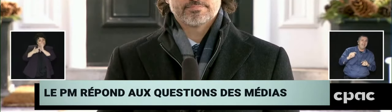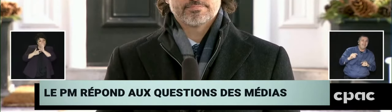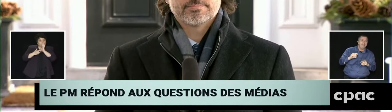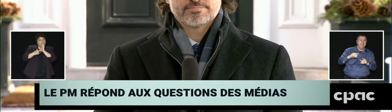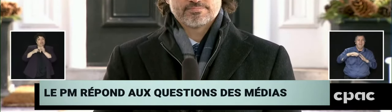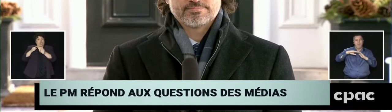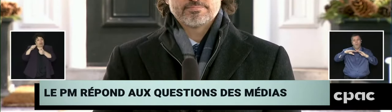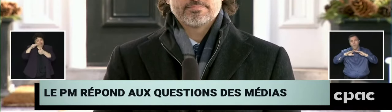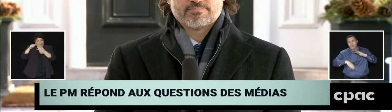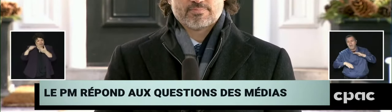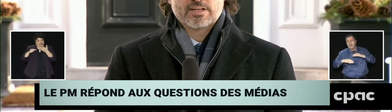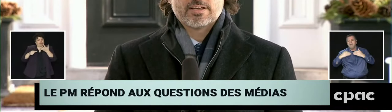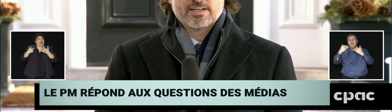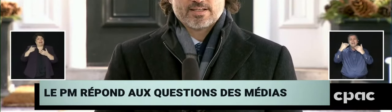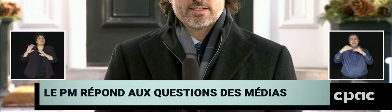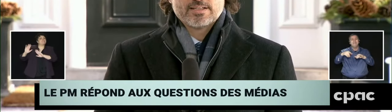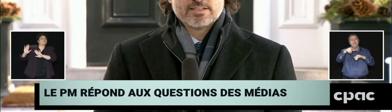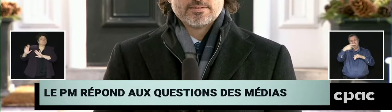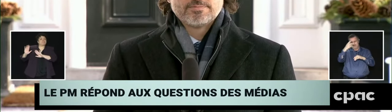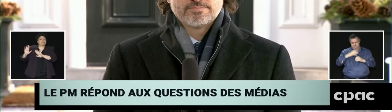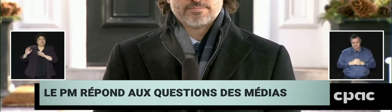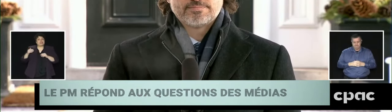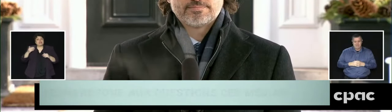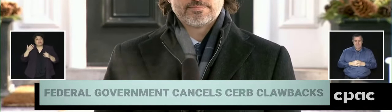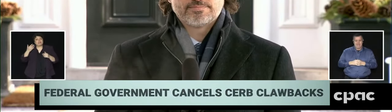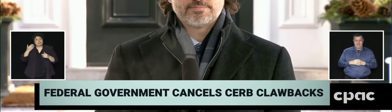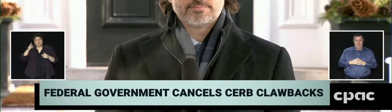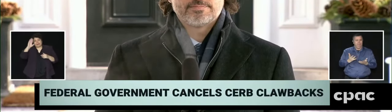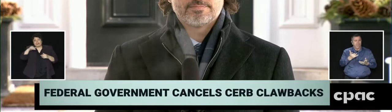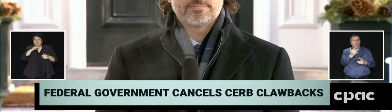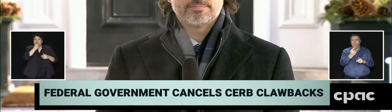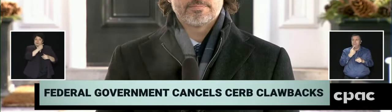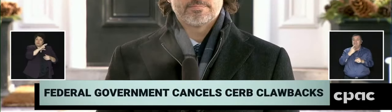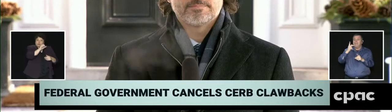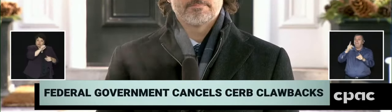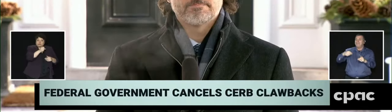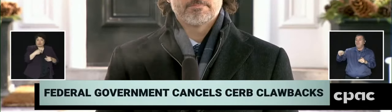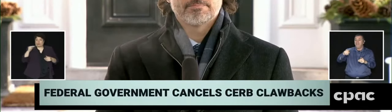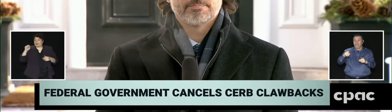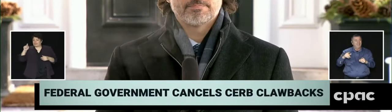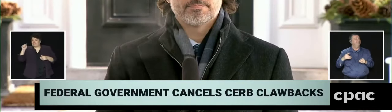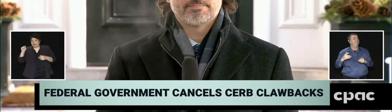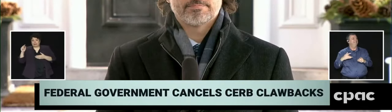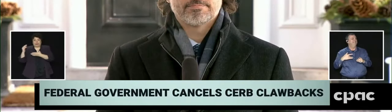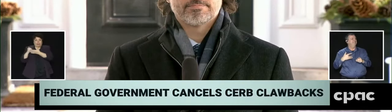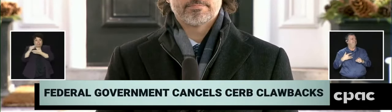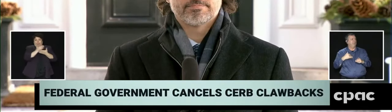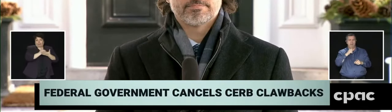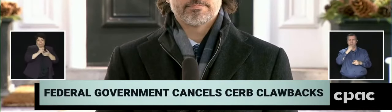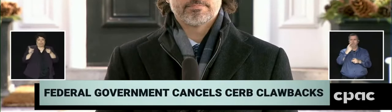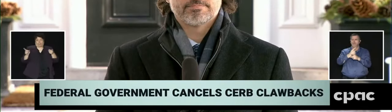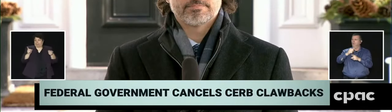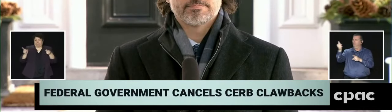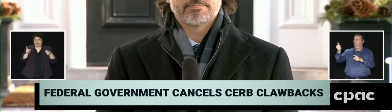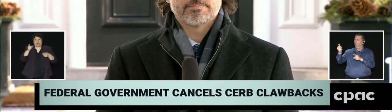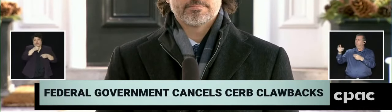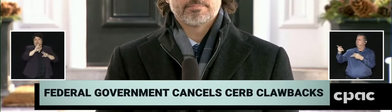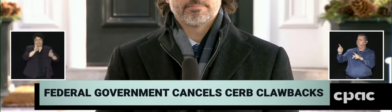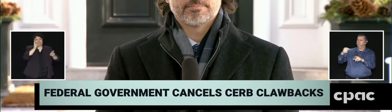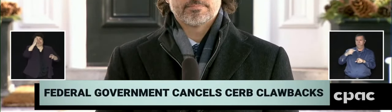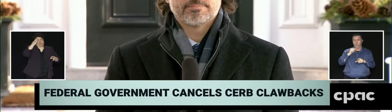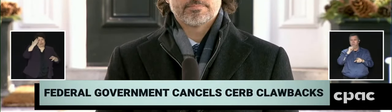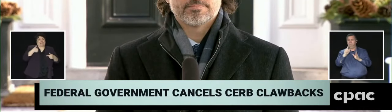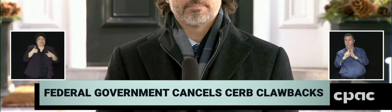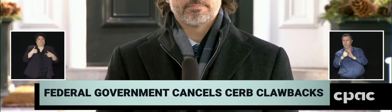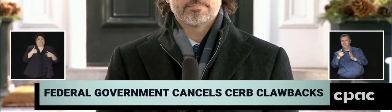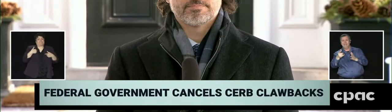inférieur là, à la limite exigée. Qu'est-ce que vous dites à ces personnes qui vont sentir un traitement inéquitable et est-ce